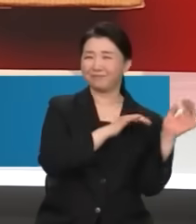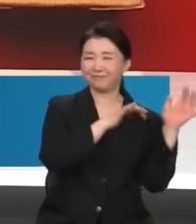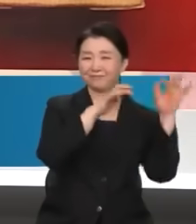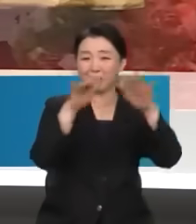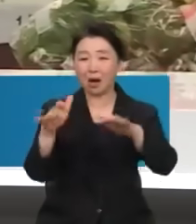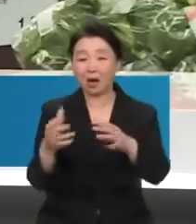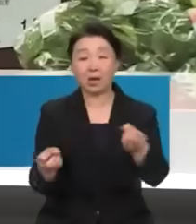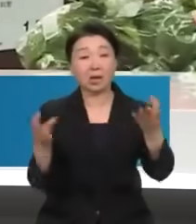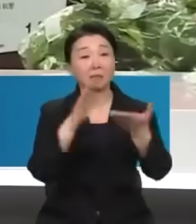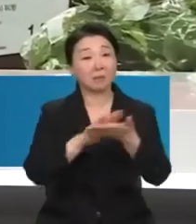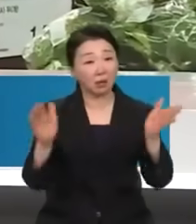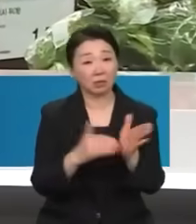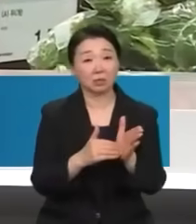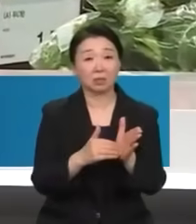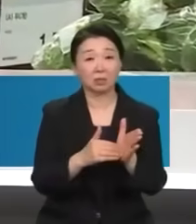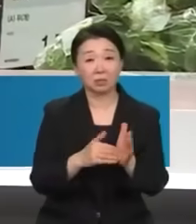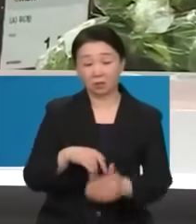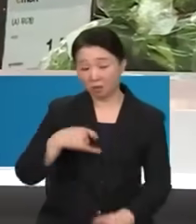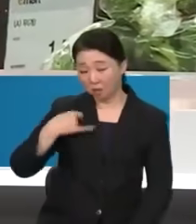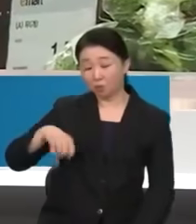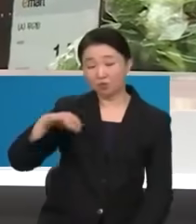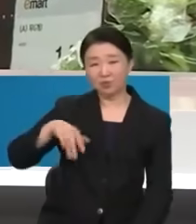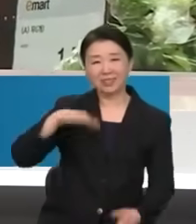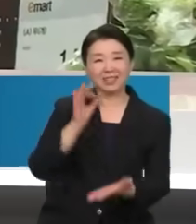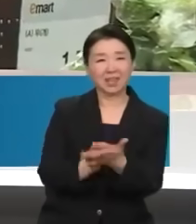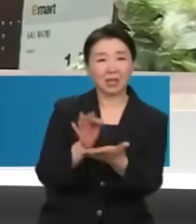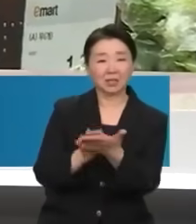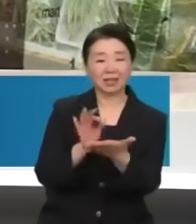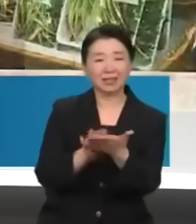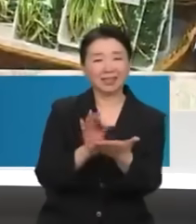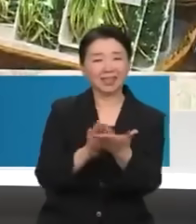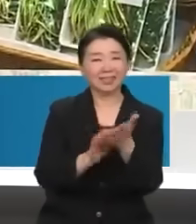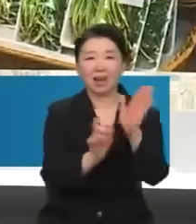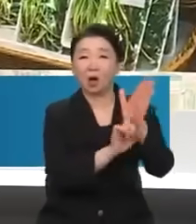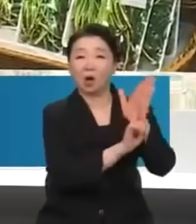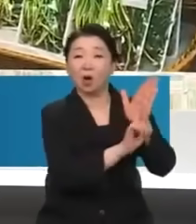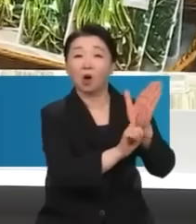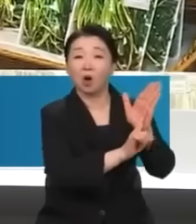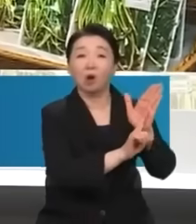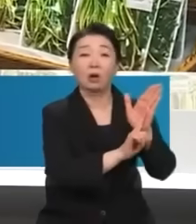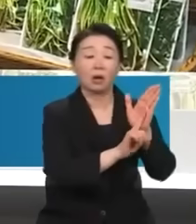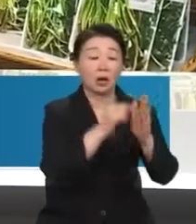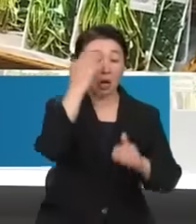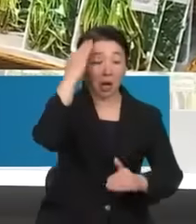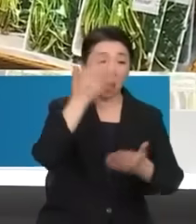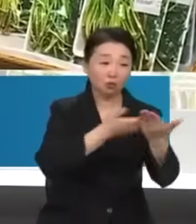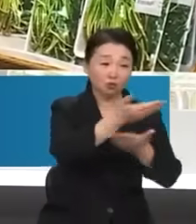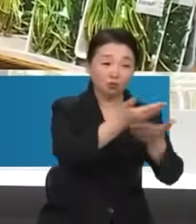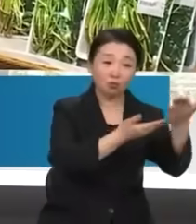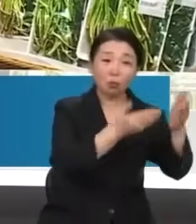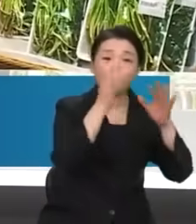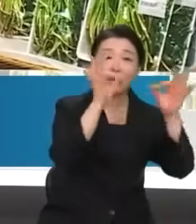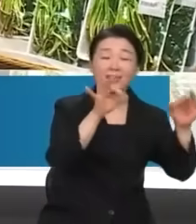바로 끝이 났습니다. 이렇게 중국에서 초저가 공습이 몰려오면서 국내 유통업계가